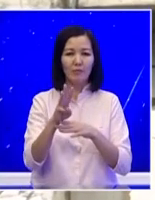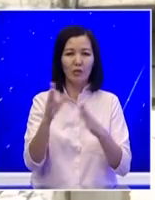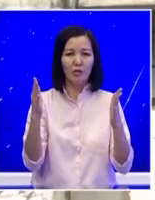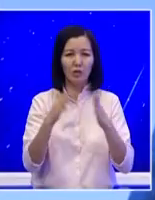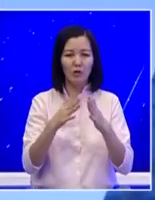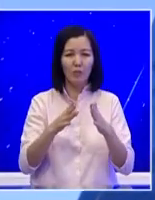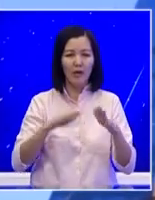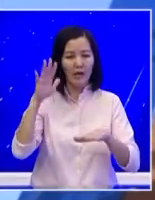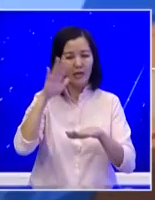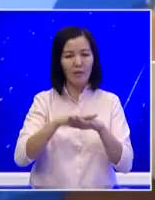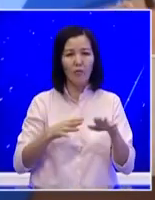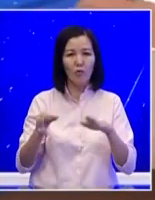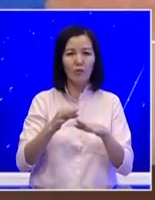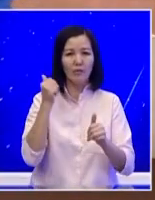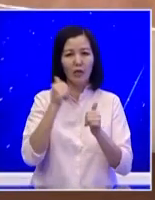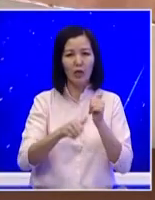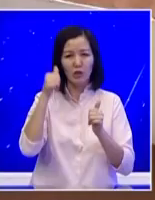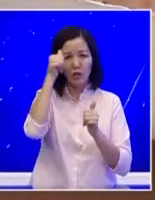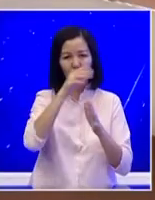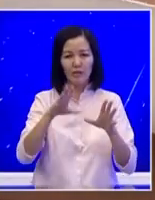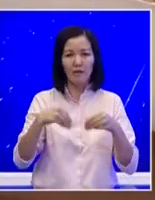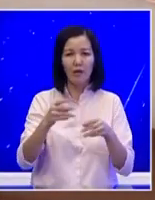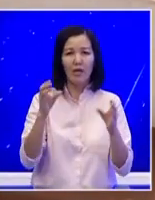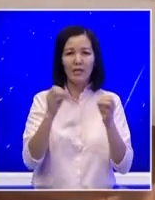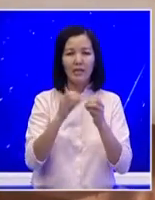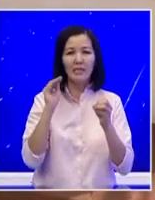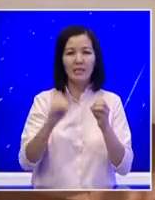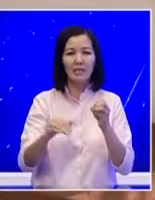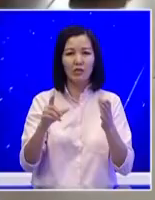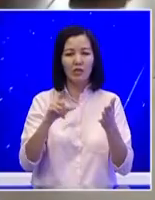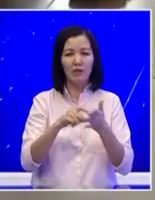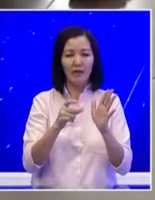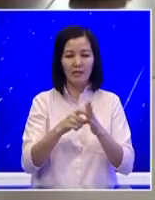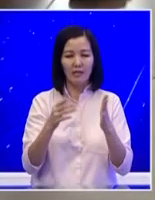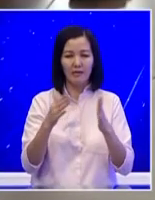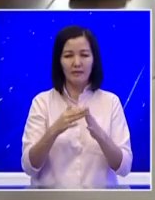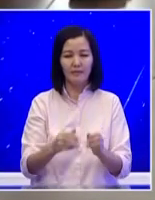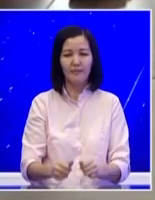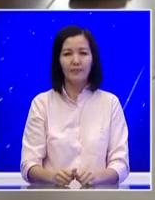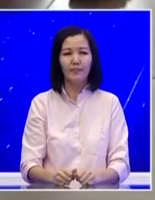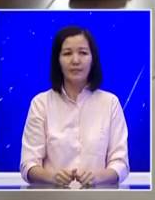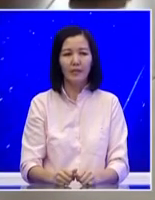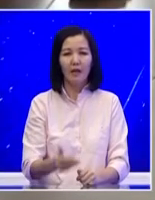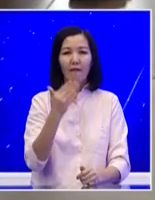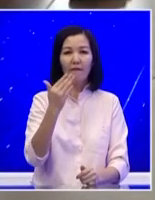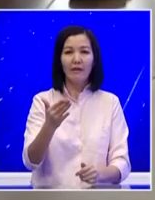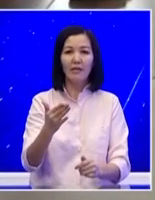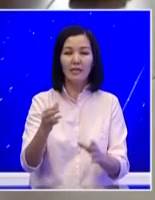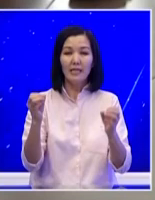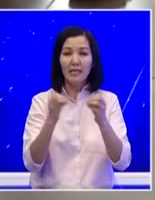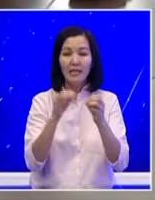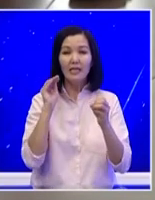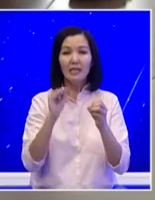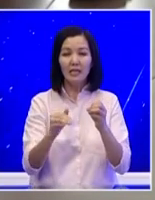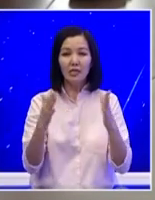аким области ставит задачу ежегодно сдавать по 10 тысяч квартир. Вы не менее 10 тысяч